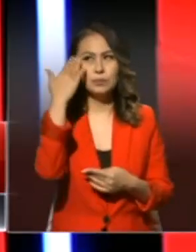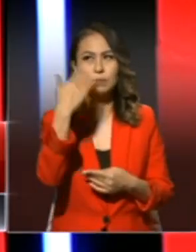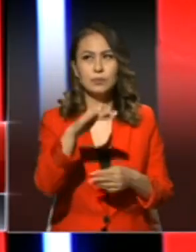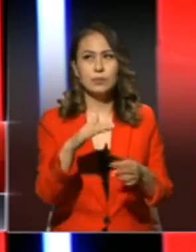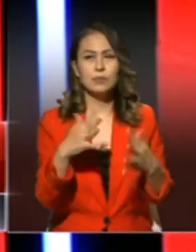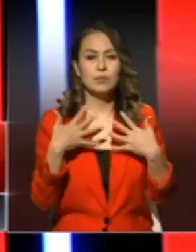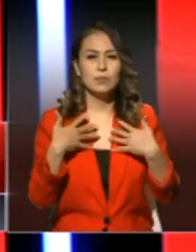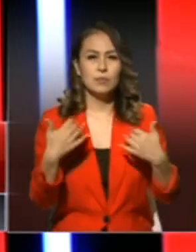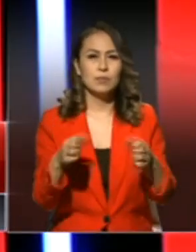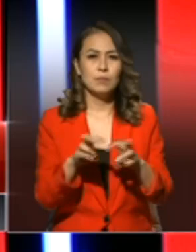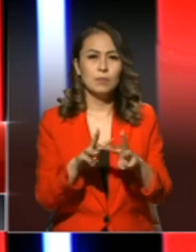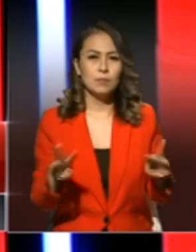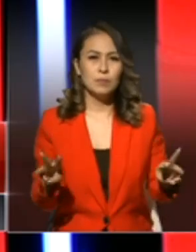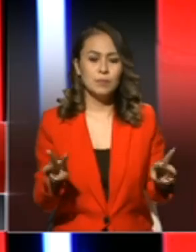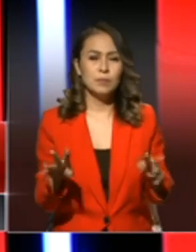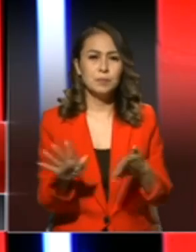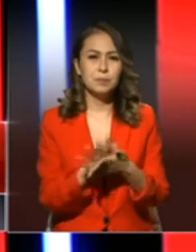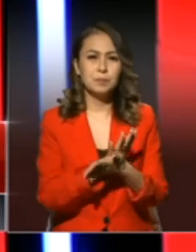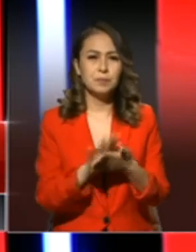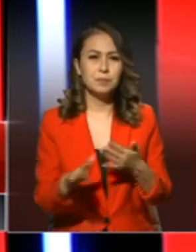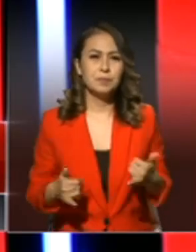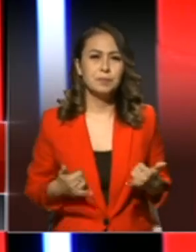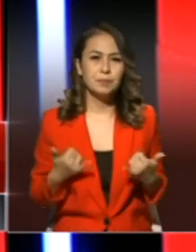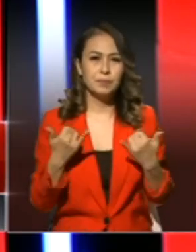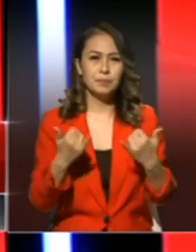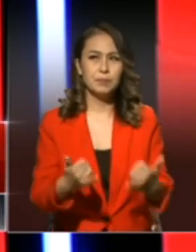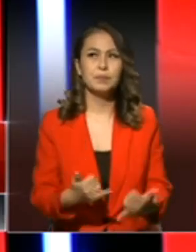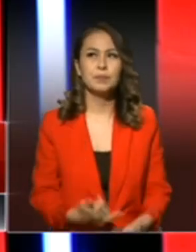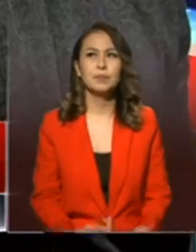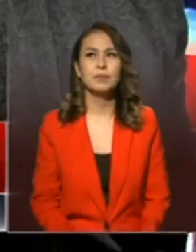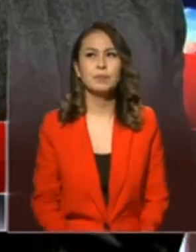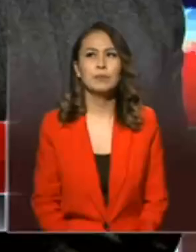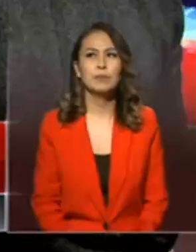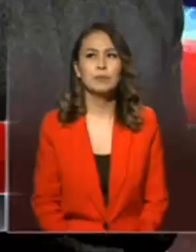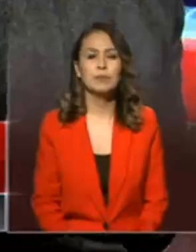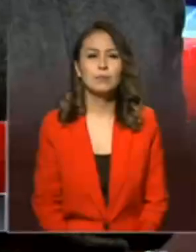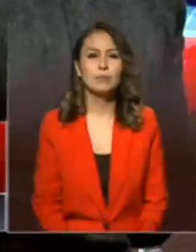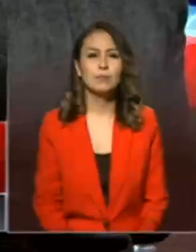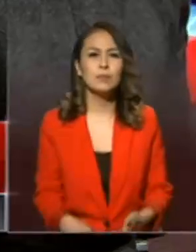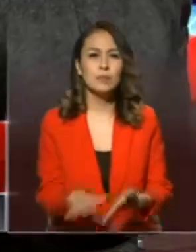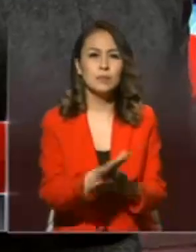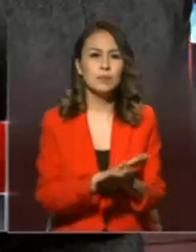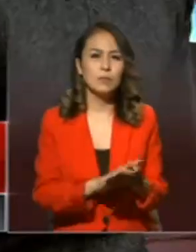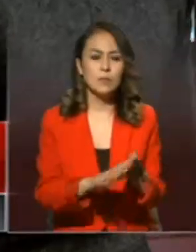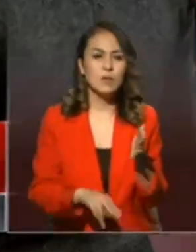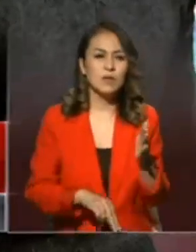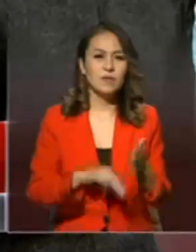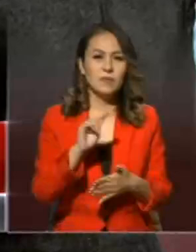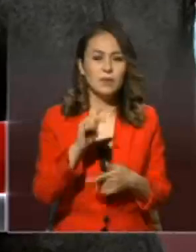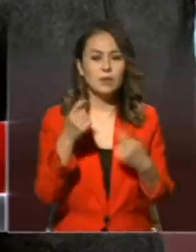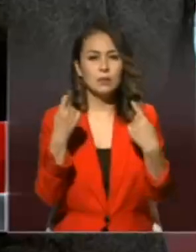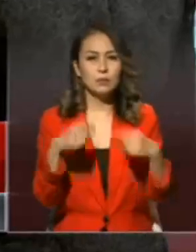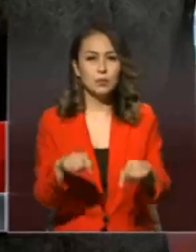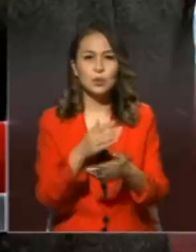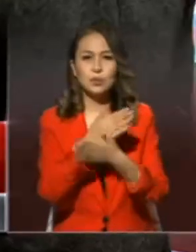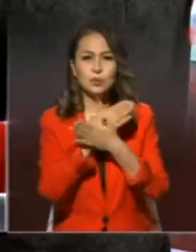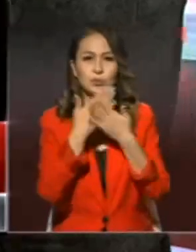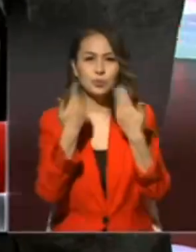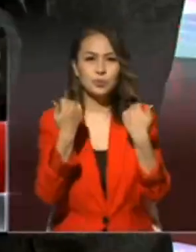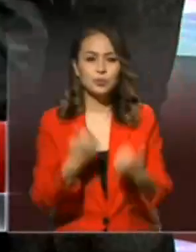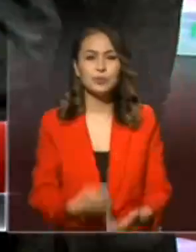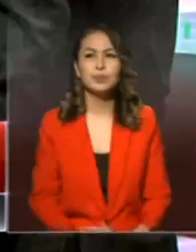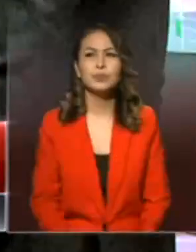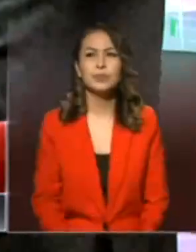деп айтады, сол тегін береді олар. Ол жерде ешқандай сатып алу, сату деген жоқ. Альтруистік